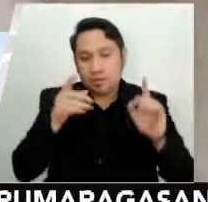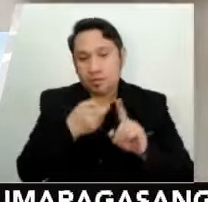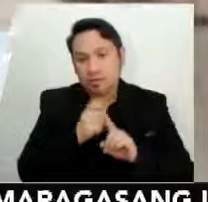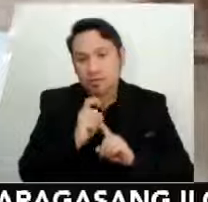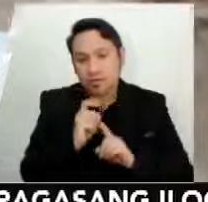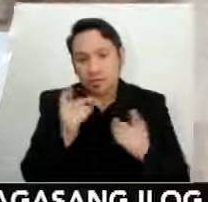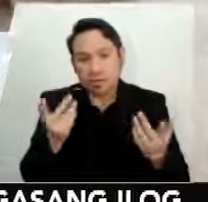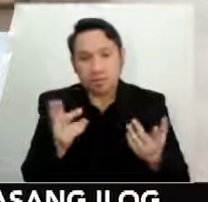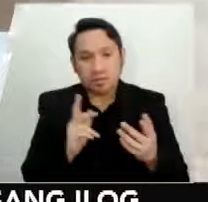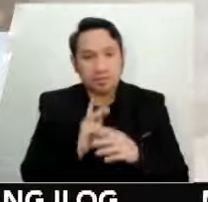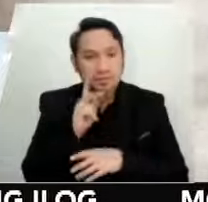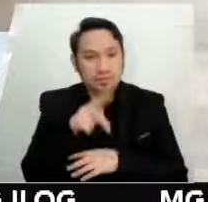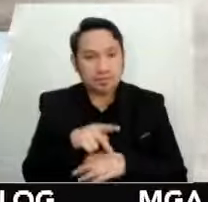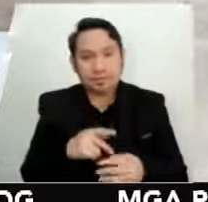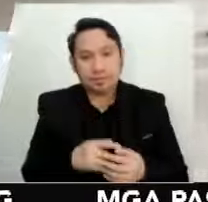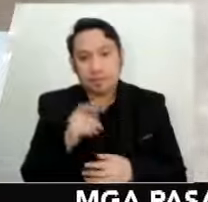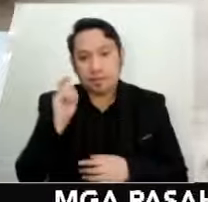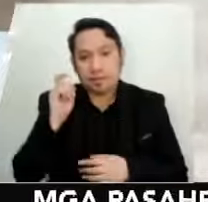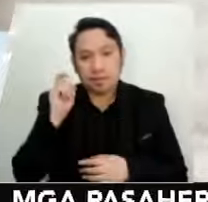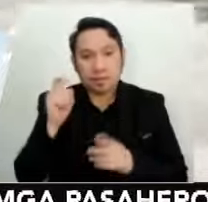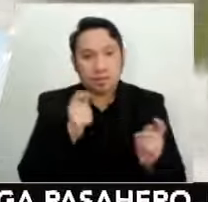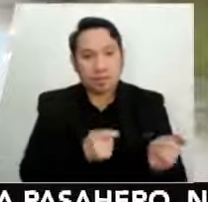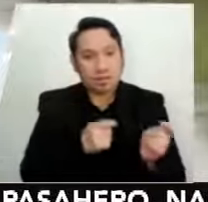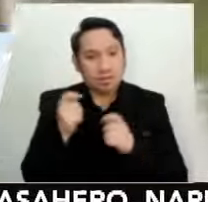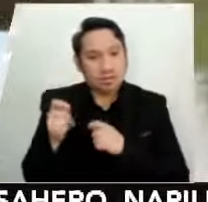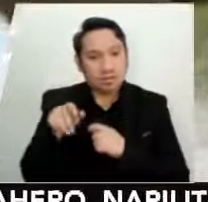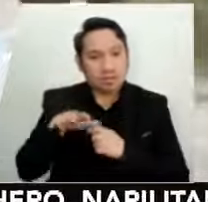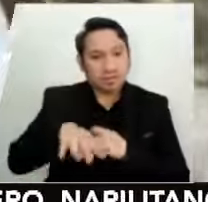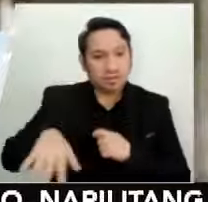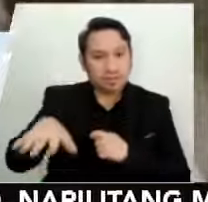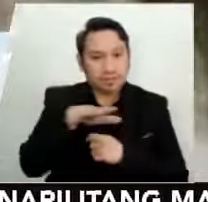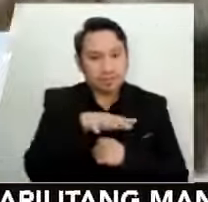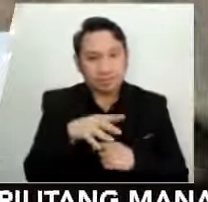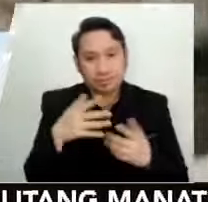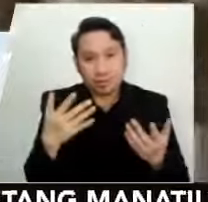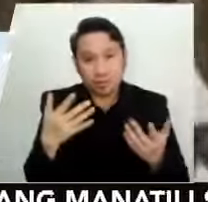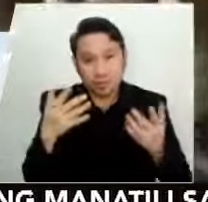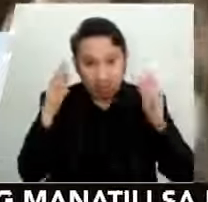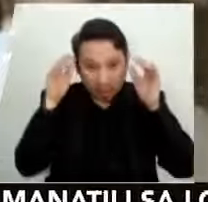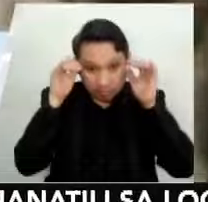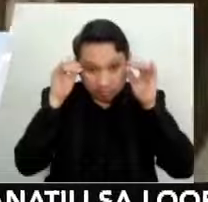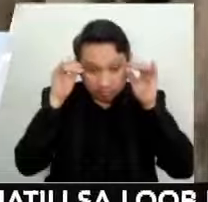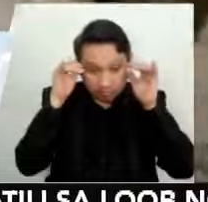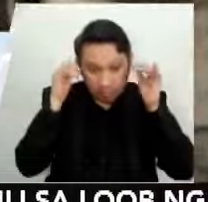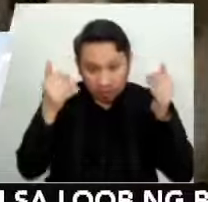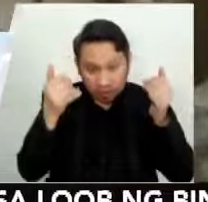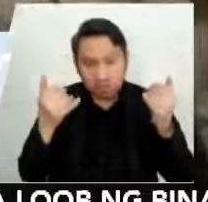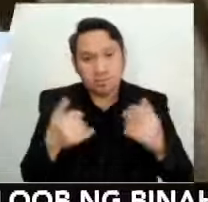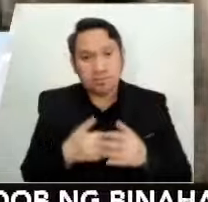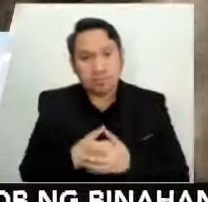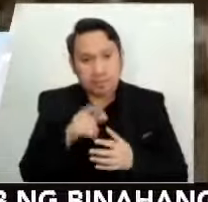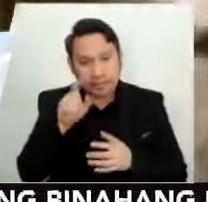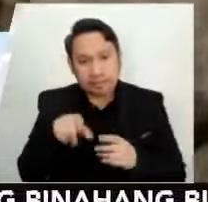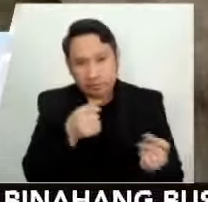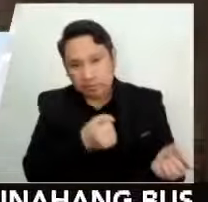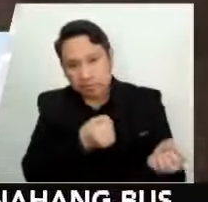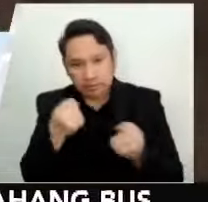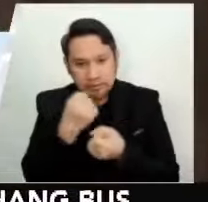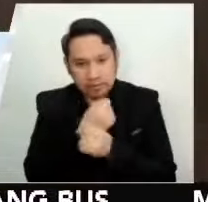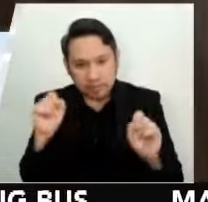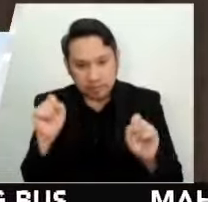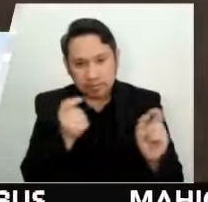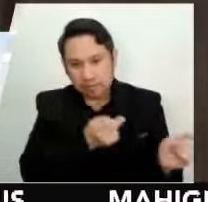kalsada. Dali-daling inilikas ng mga magsasaka ang mga alaga nilang baka. Dahil po mabaha naman. Oo, kaya